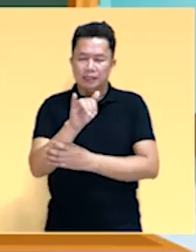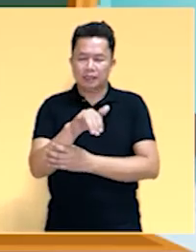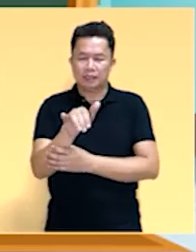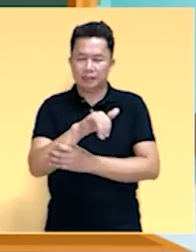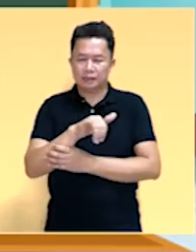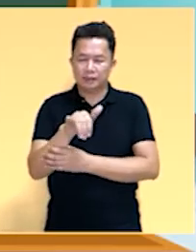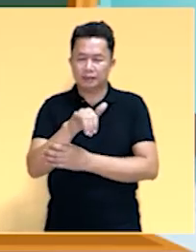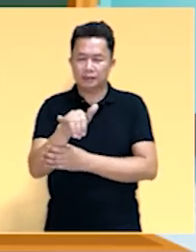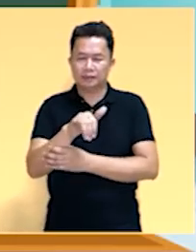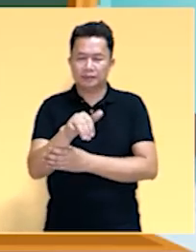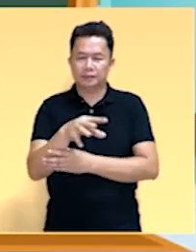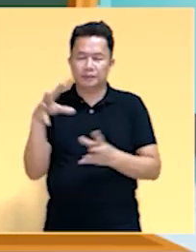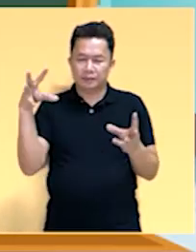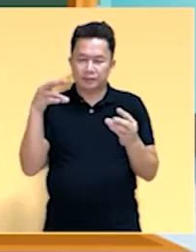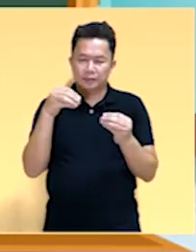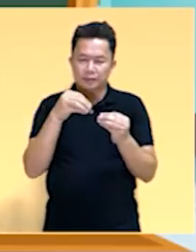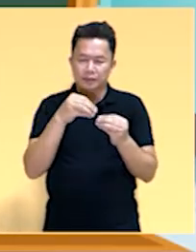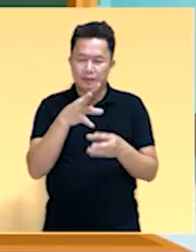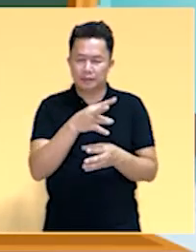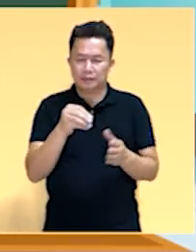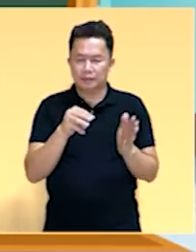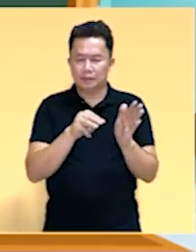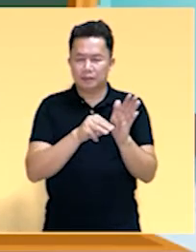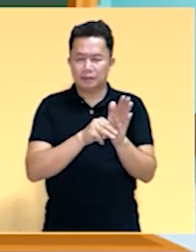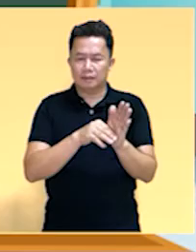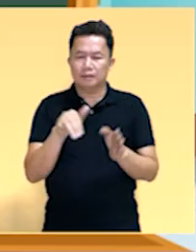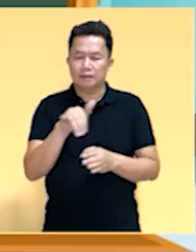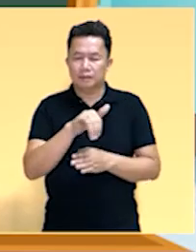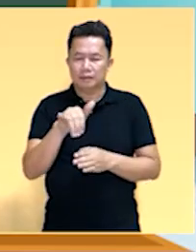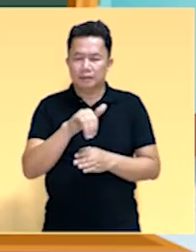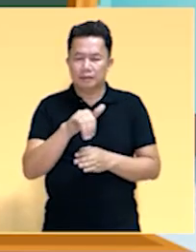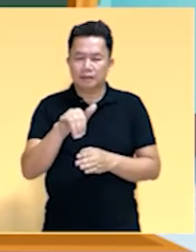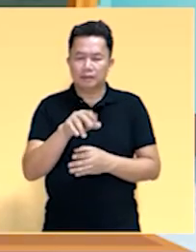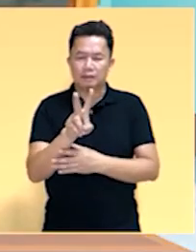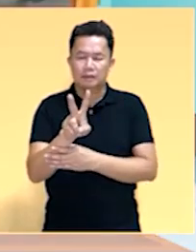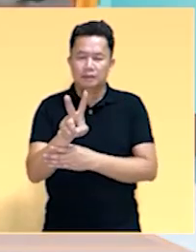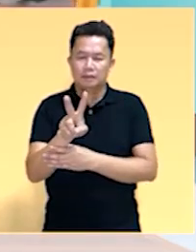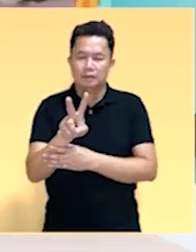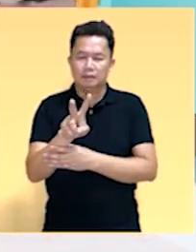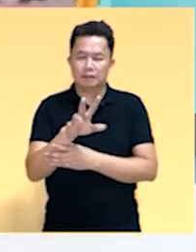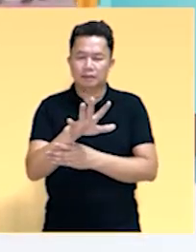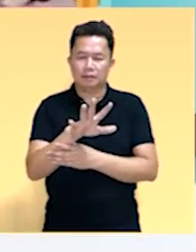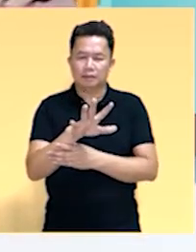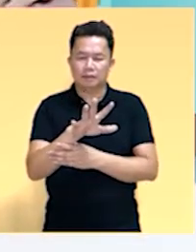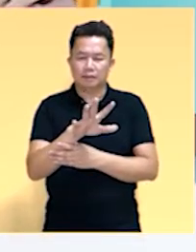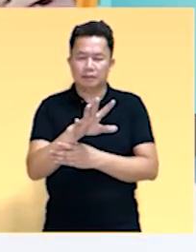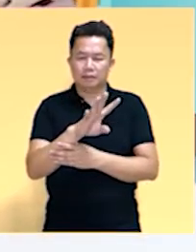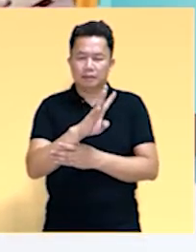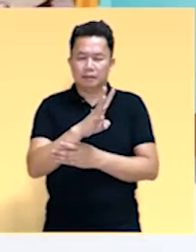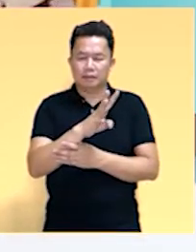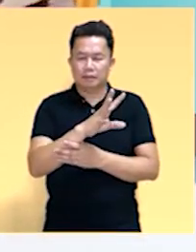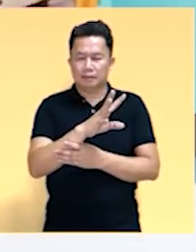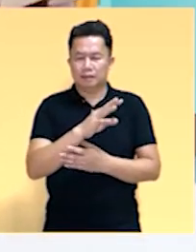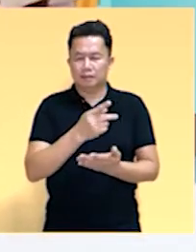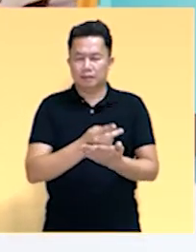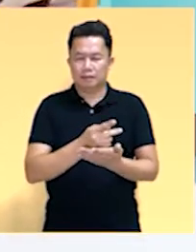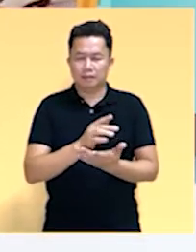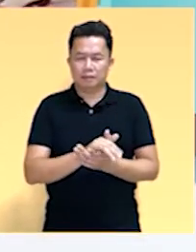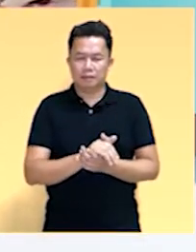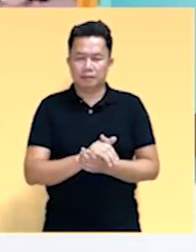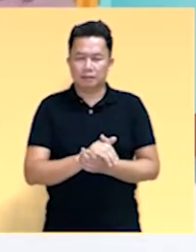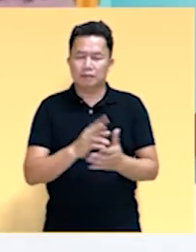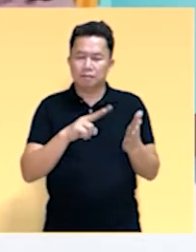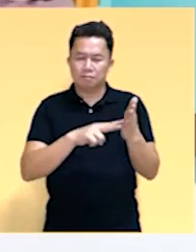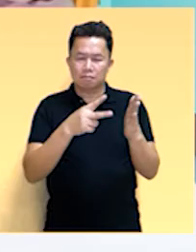Oo, magkatulad ang sum at ang minuend. Pareho silang 2,540